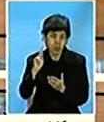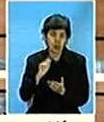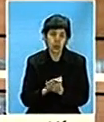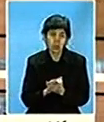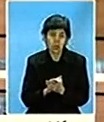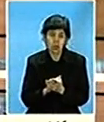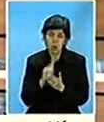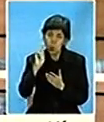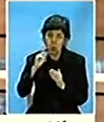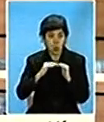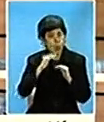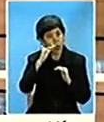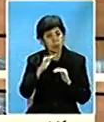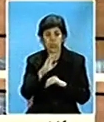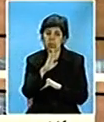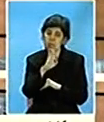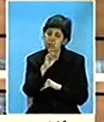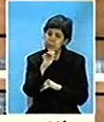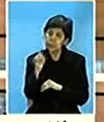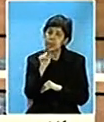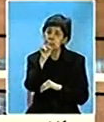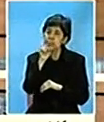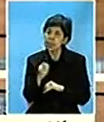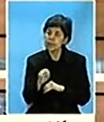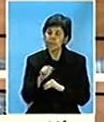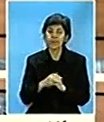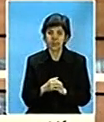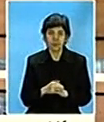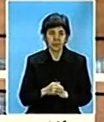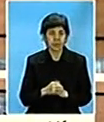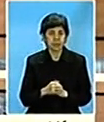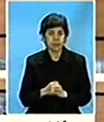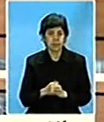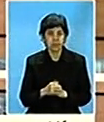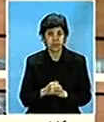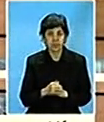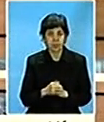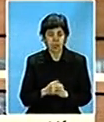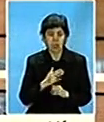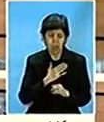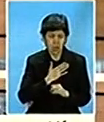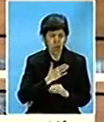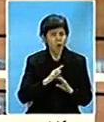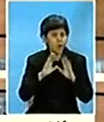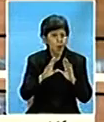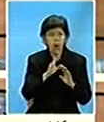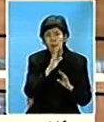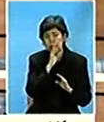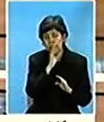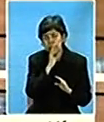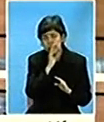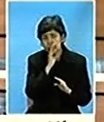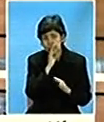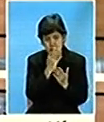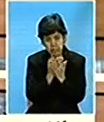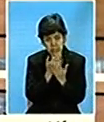สูงเกินกว่า440ไปแล้วพอสมควรต้องฝากตรงนี้ว่าเมื่อยอดห